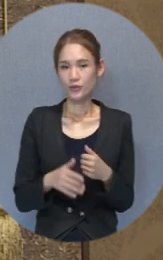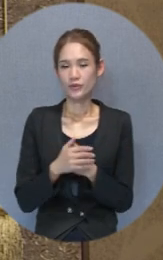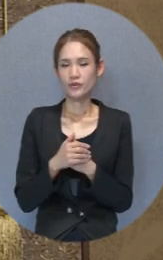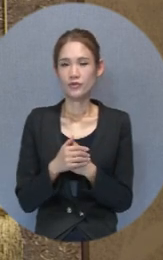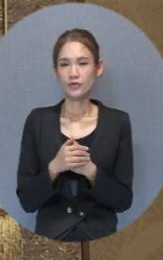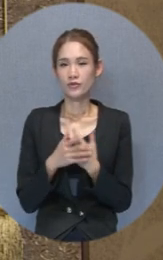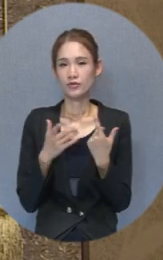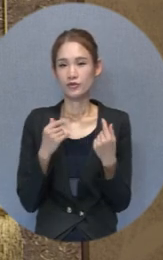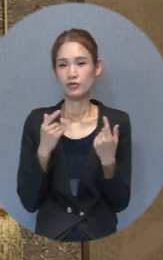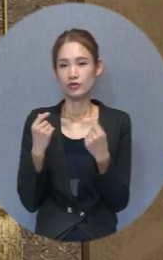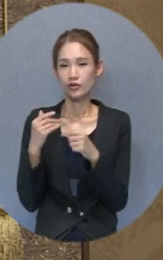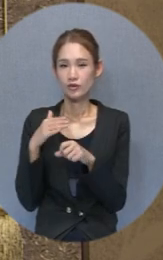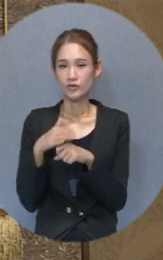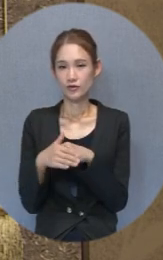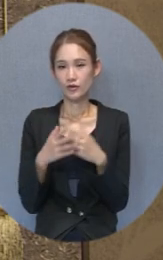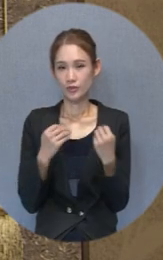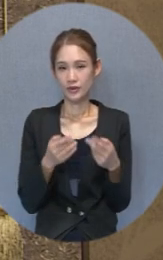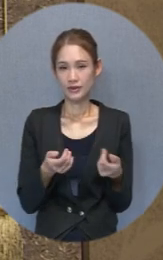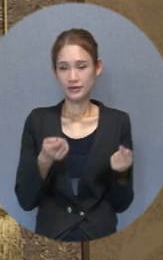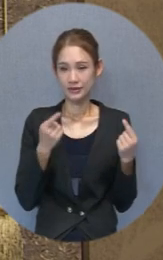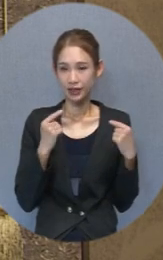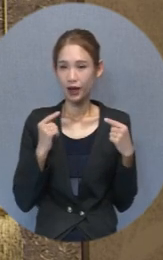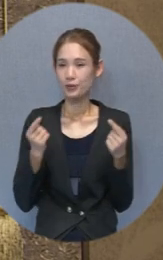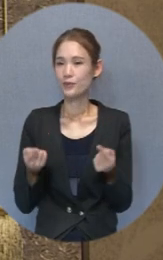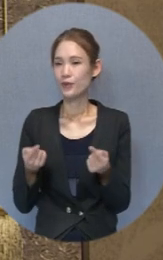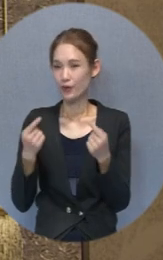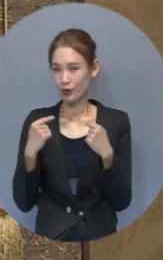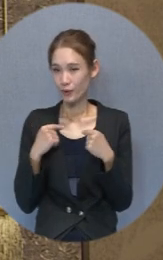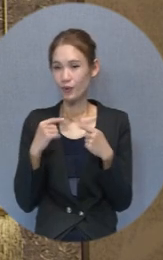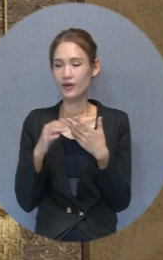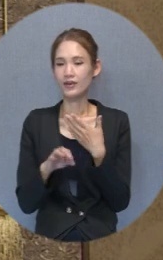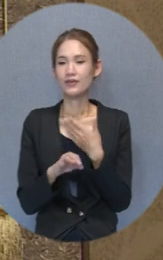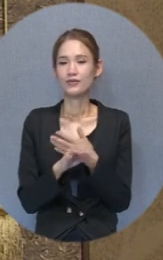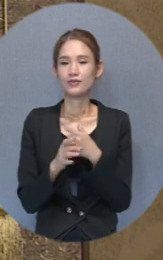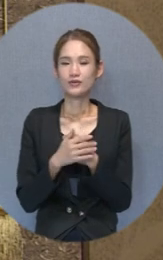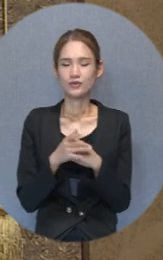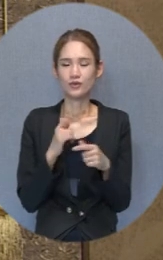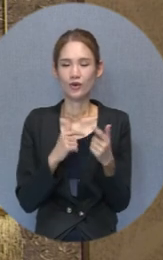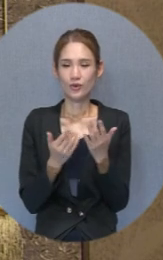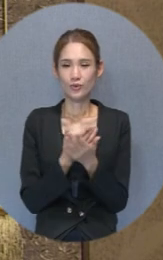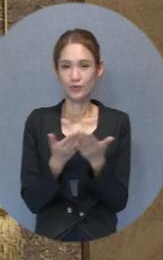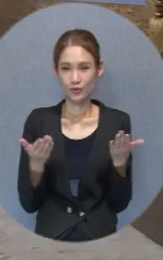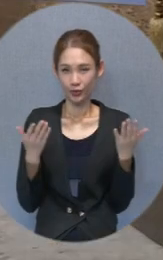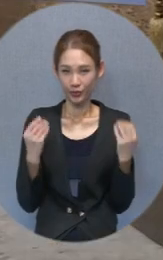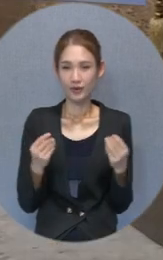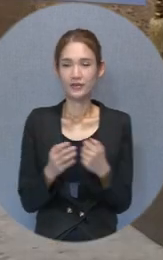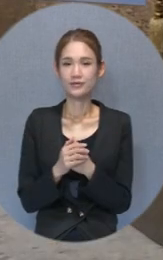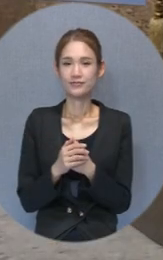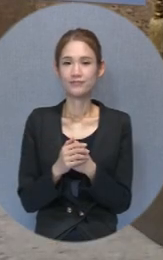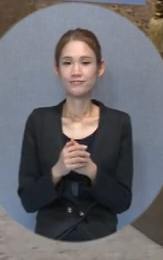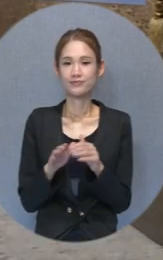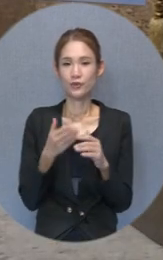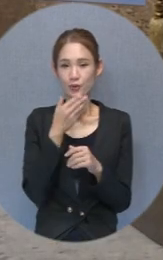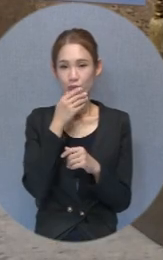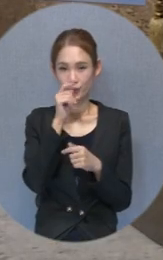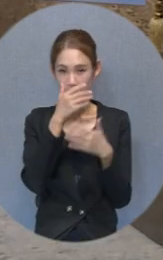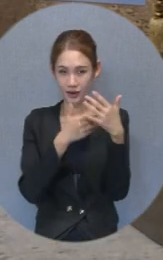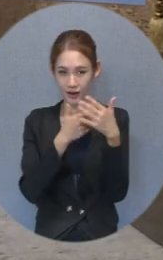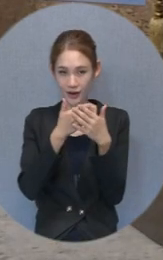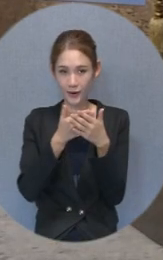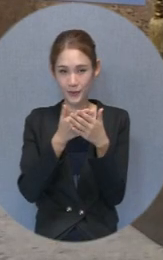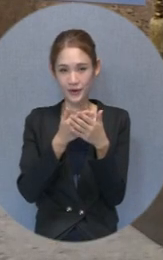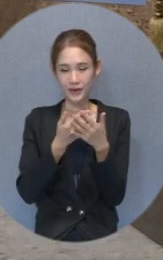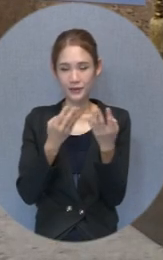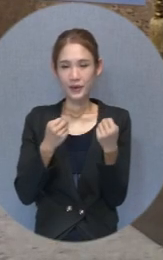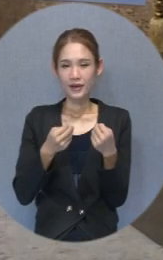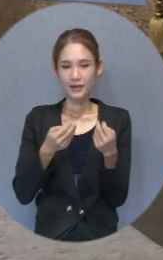네. 그런 식으로 많이 참여해 주시면은 네. 많이 보급을 할 수가 있죠. 그러니까요. 오늘 이제 복지TV 행복한 지킴이에도